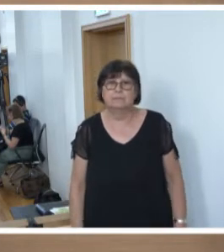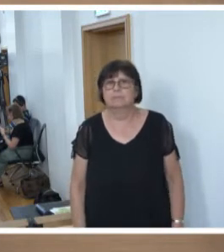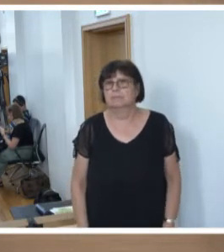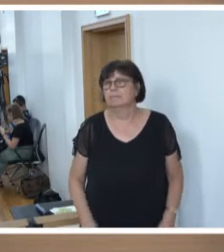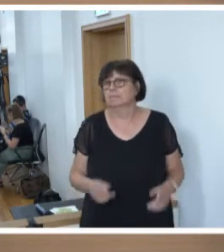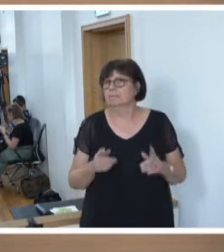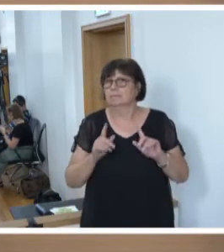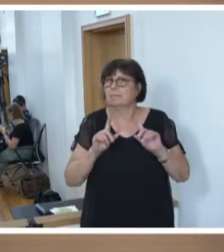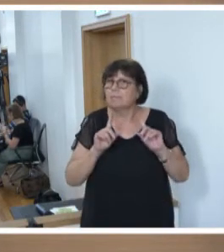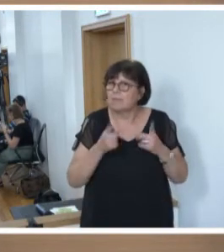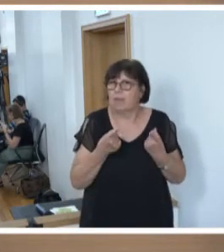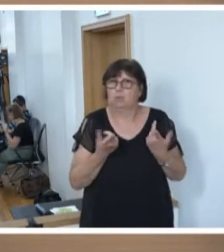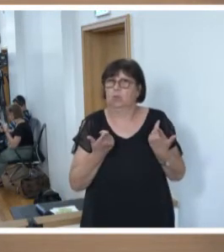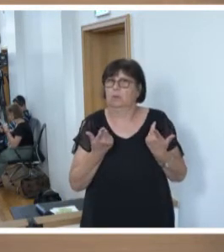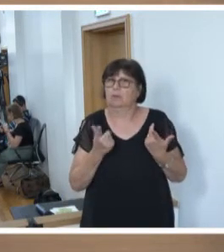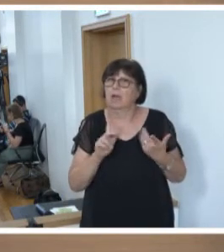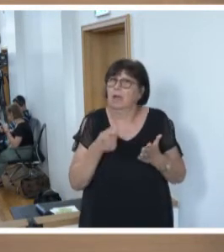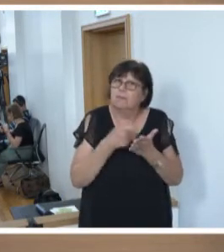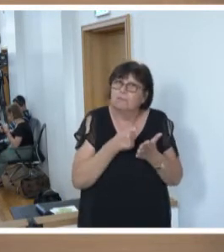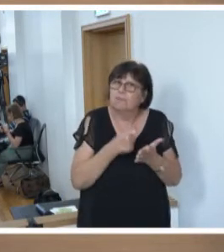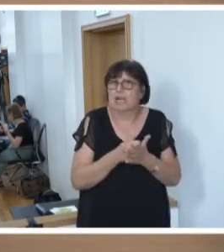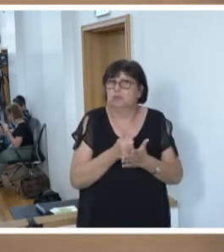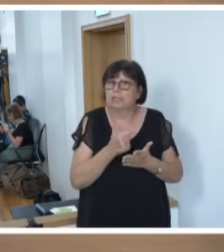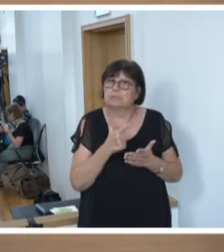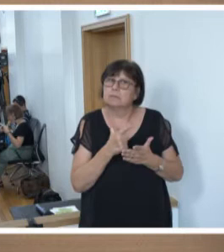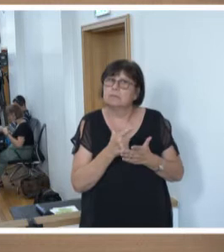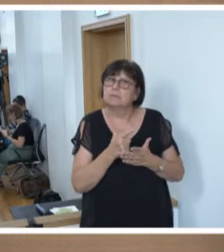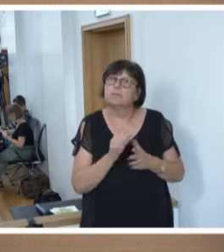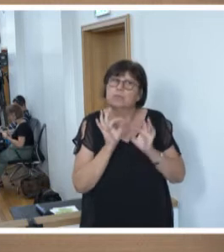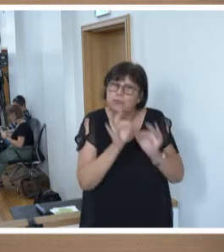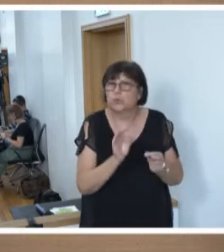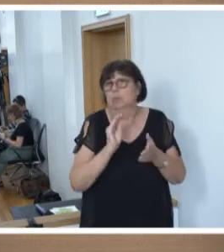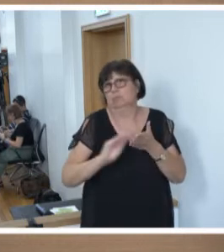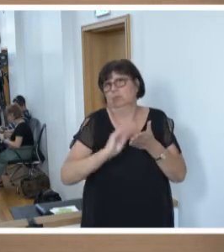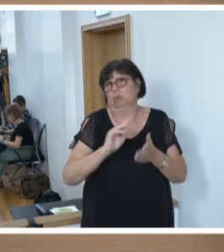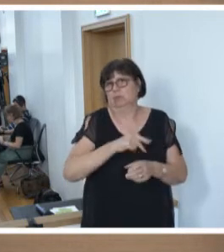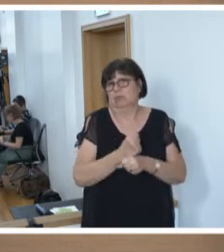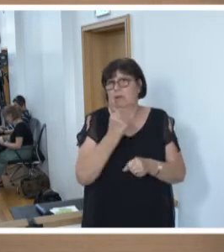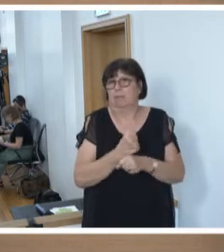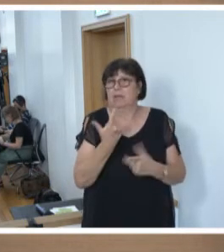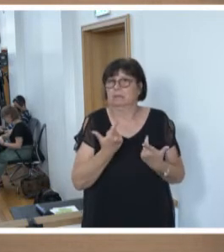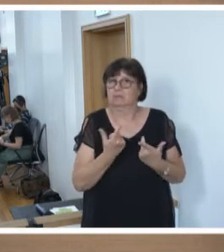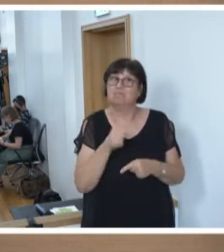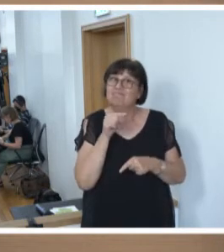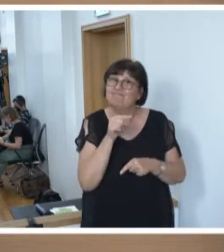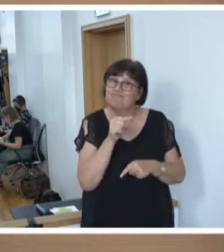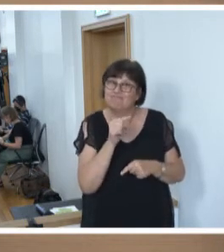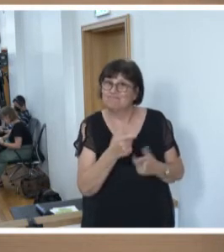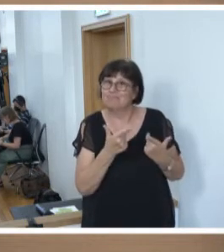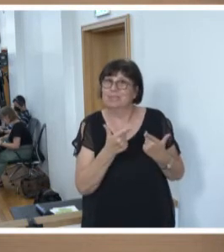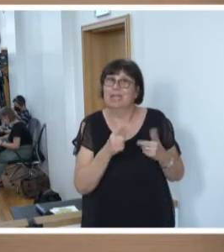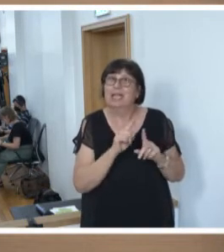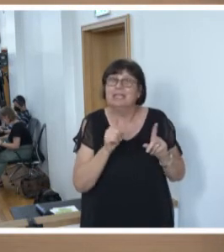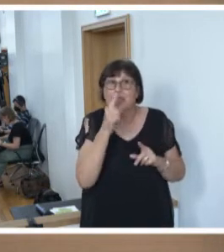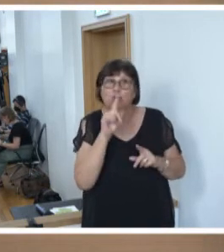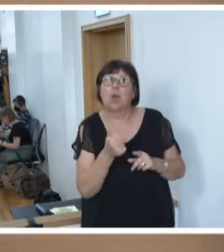Und vor allem ist das doch auch alles andere als wertschätzend gegenüber der Schulsozialarbeit. Schulsozialarbeiter und Schulsozialarbeiterinnen wird damit nicht nur